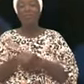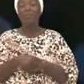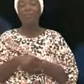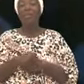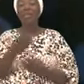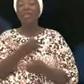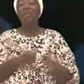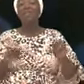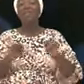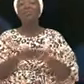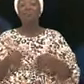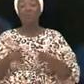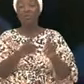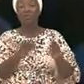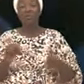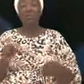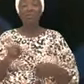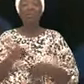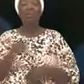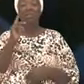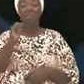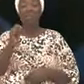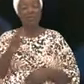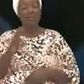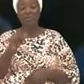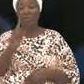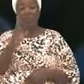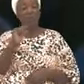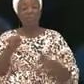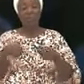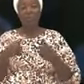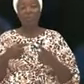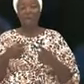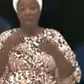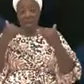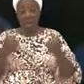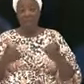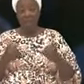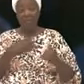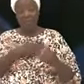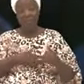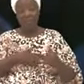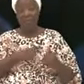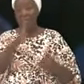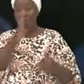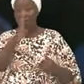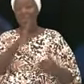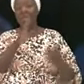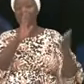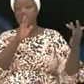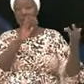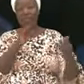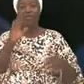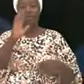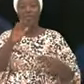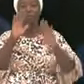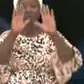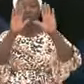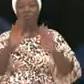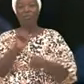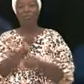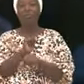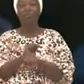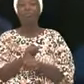donc restons sur place même beaucoup de témoignages continuent à espérer espère-t-on me